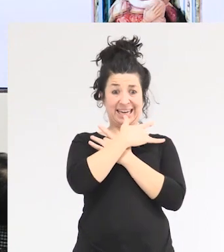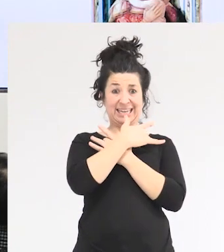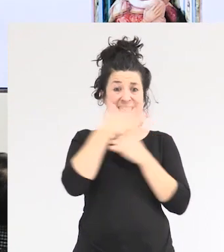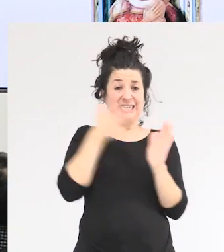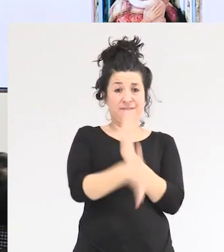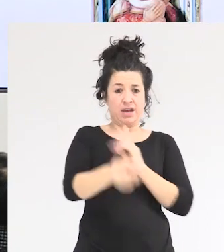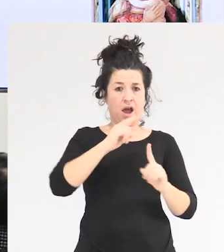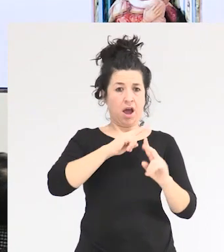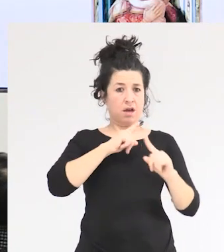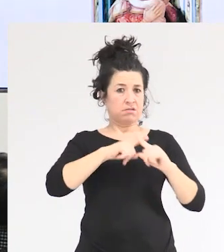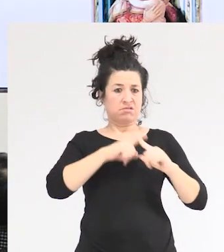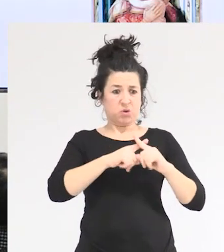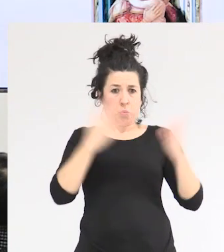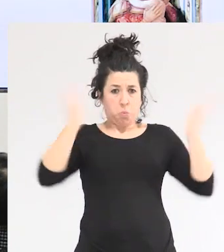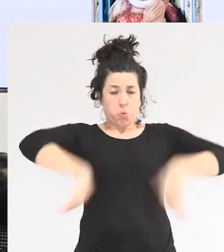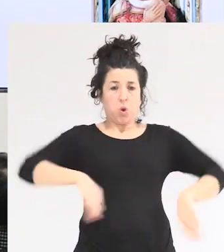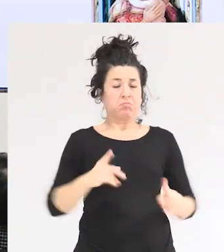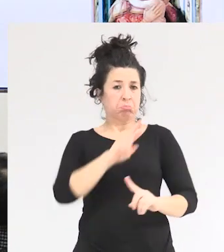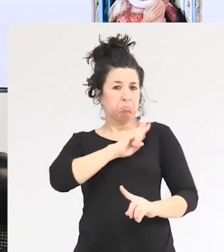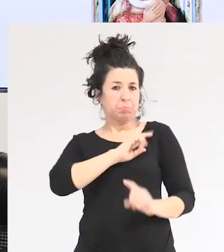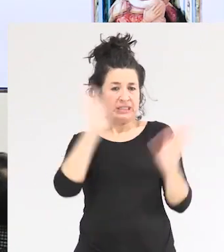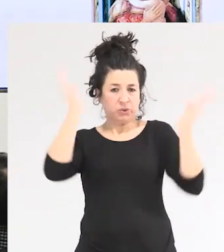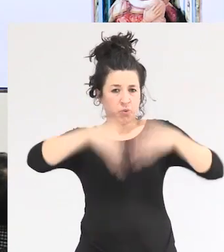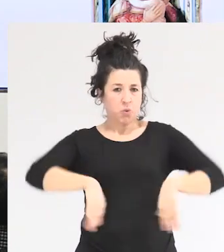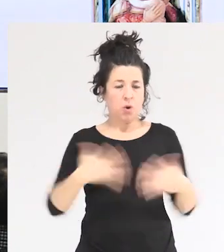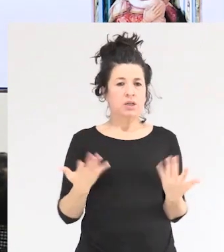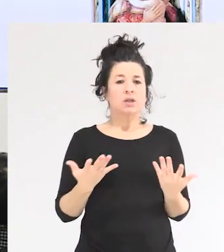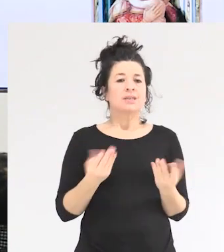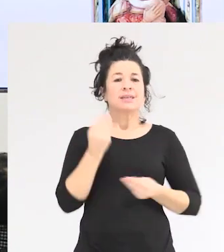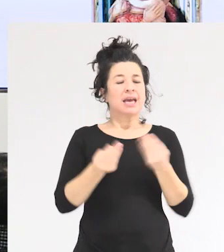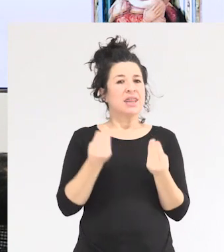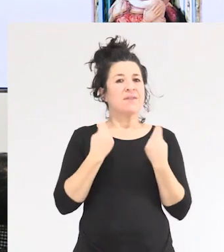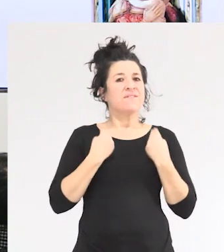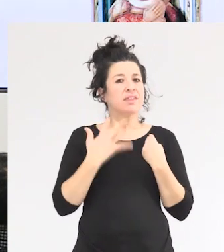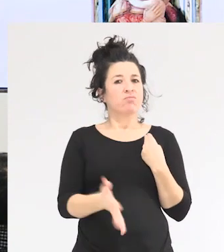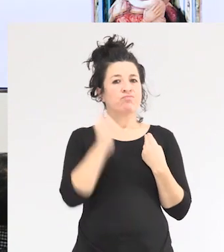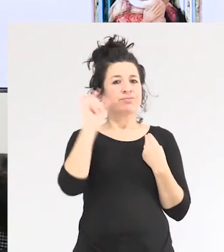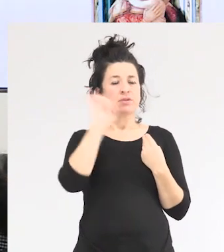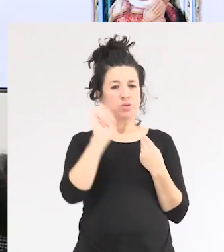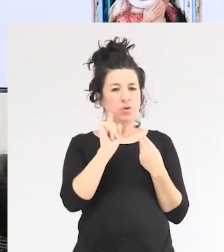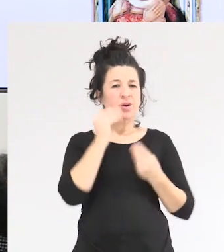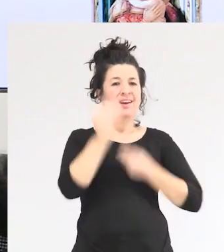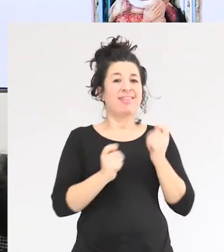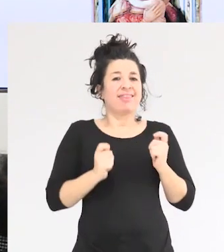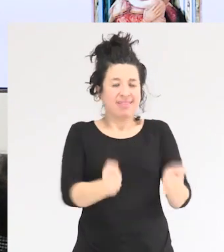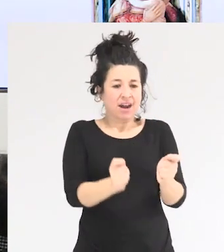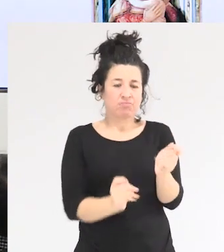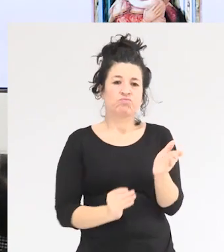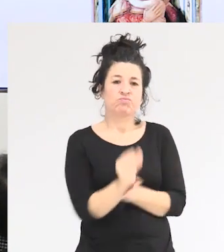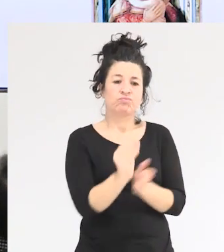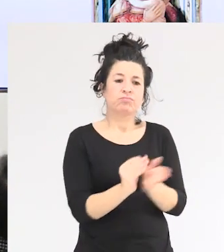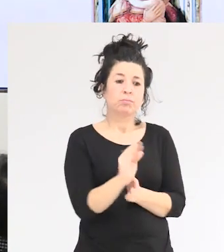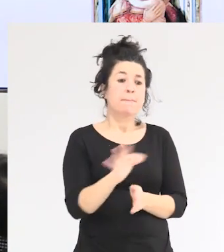eta ez du bizitza kentzen, ez da arriskutsua, kontrakoa egiten du, ematen du bizitza, ez? Eta bizitza goren horrengatik